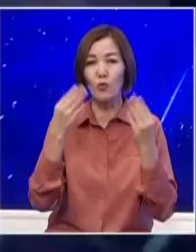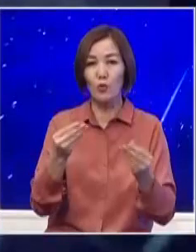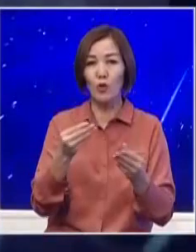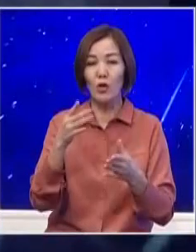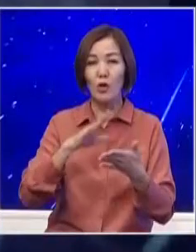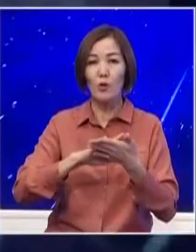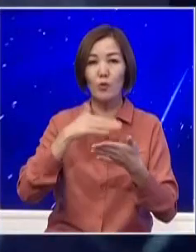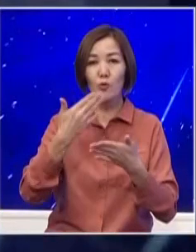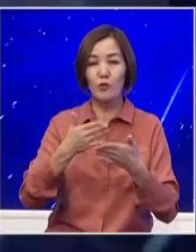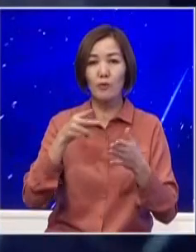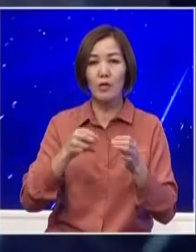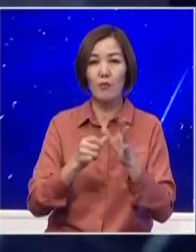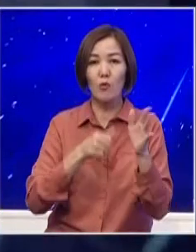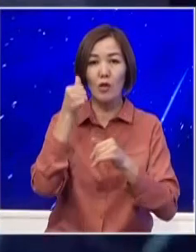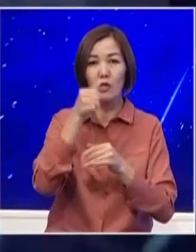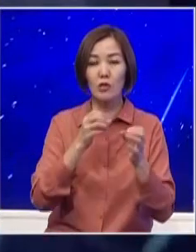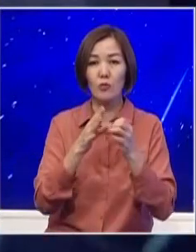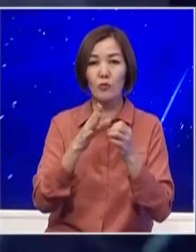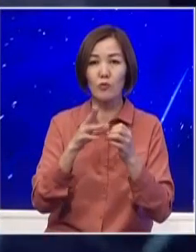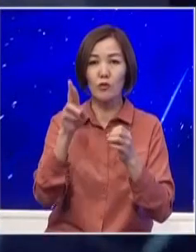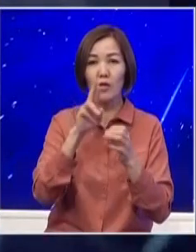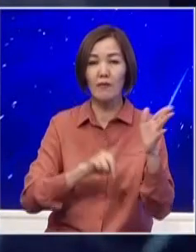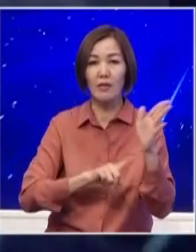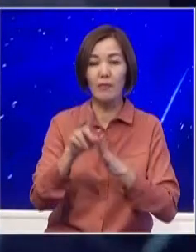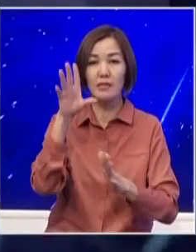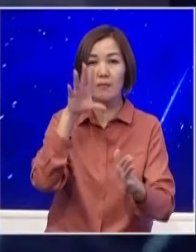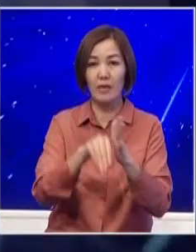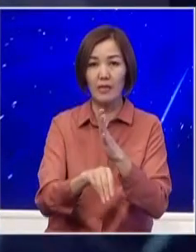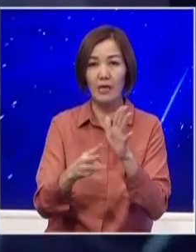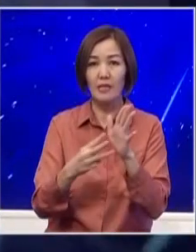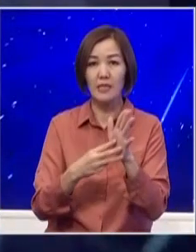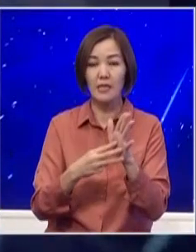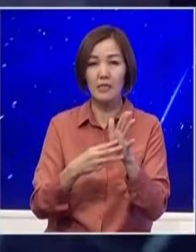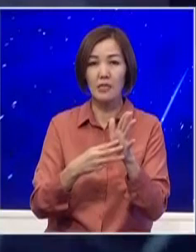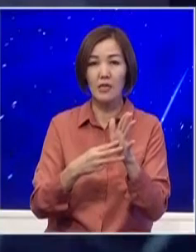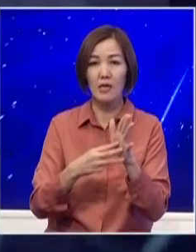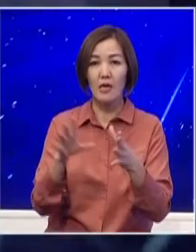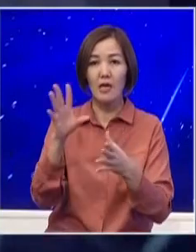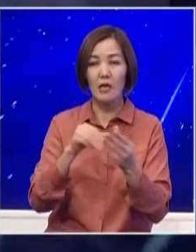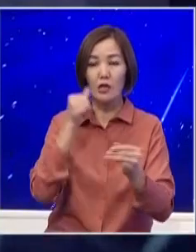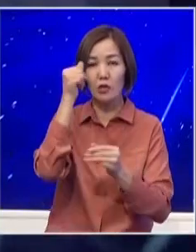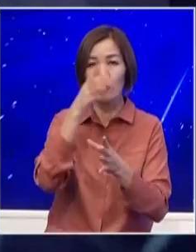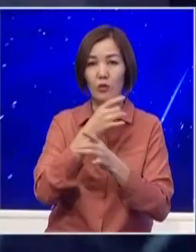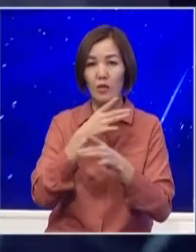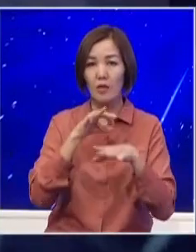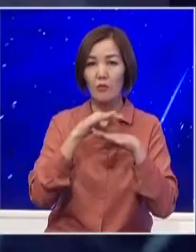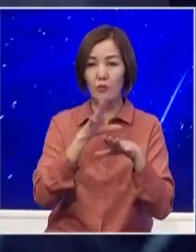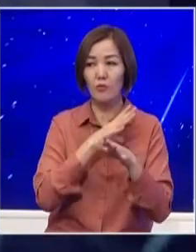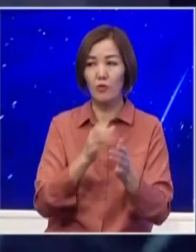ел күнтізбесіне 2016 жылдың 14 қаңтарында енді. Биыл 8-ші мәрте аталып отыр.